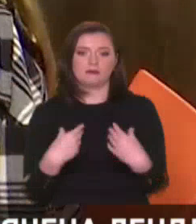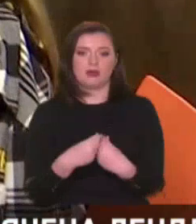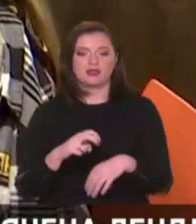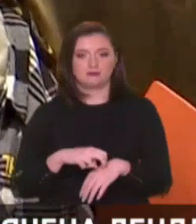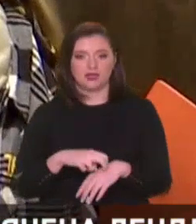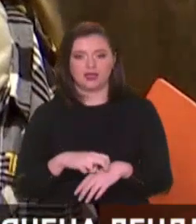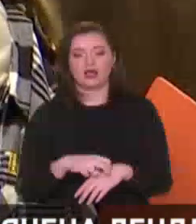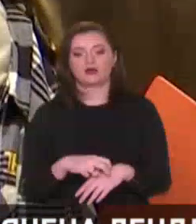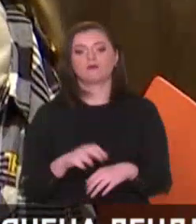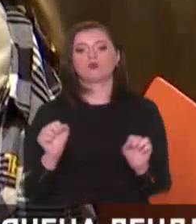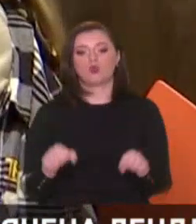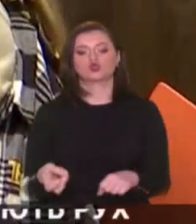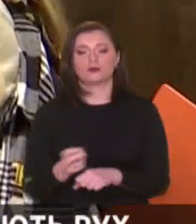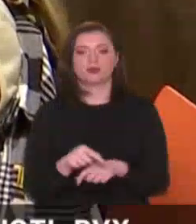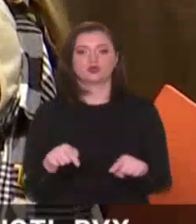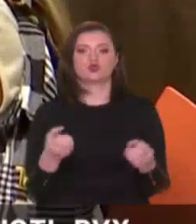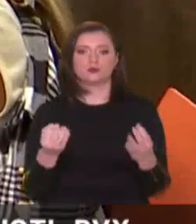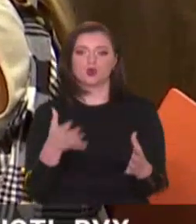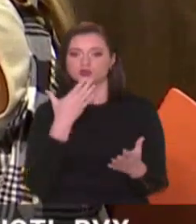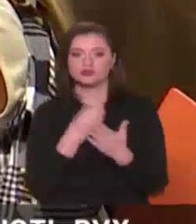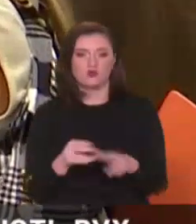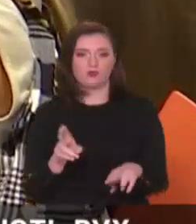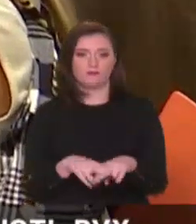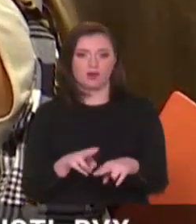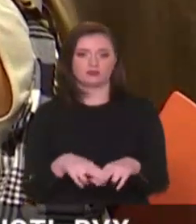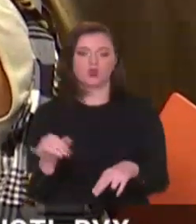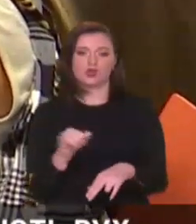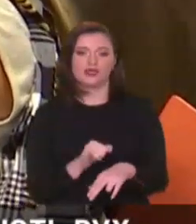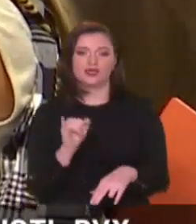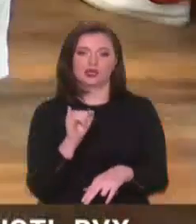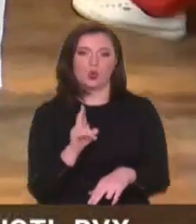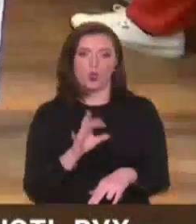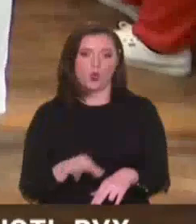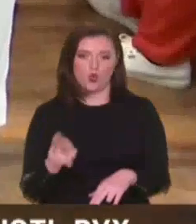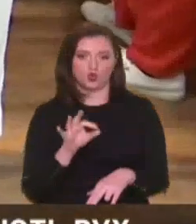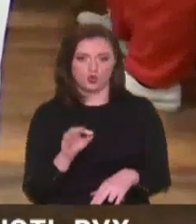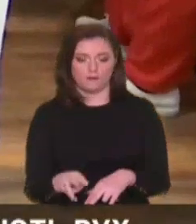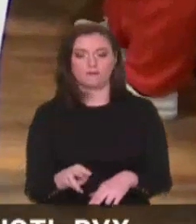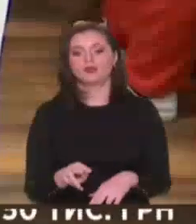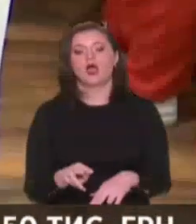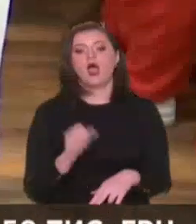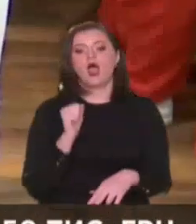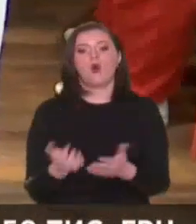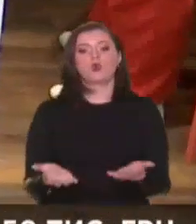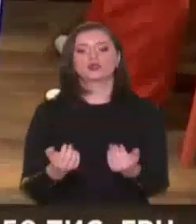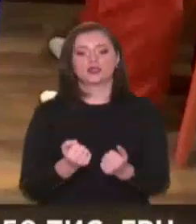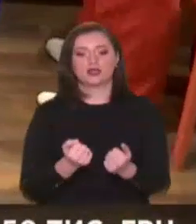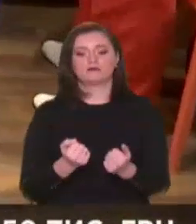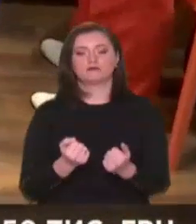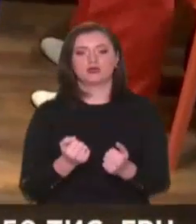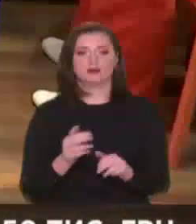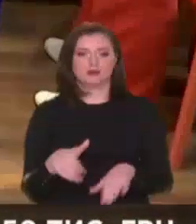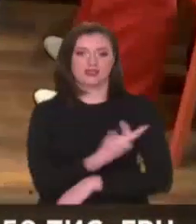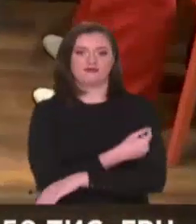лікарем, можна прийти сюди просто зі своїм паспортом та ідентифікаційним кодом, а отримати після вже